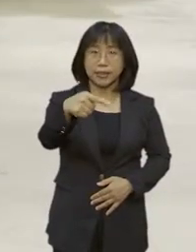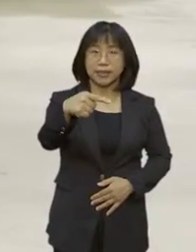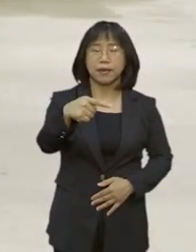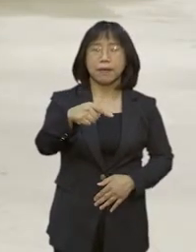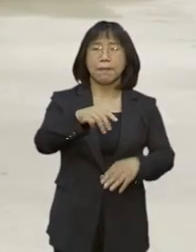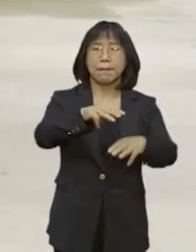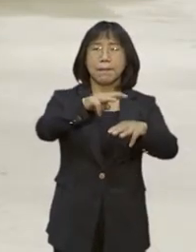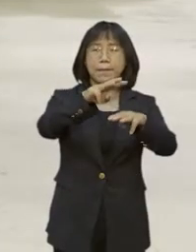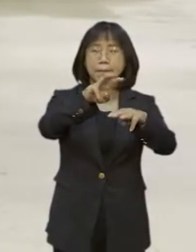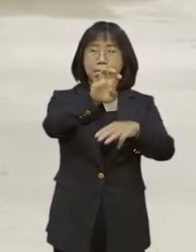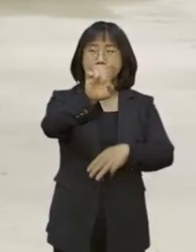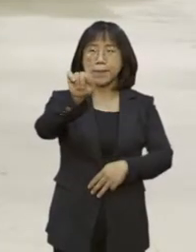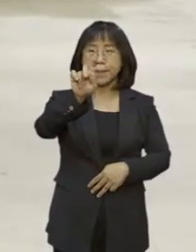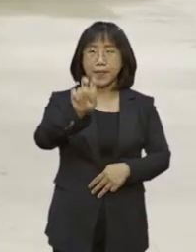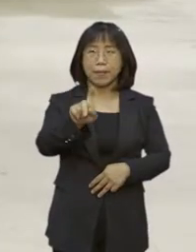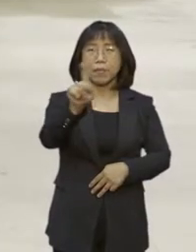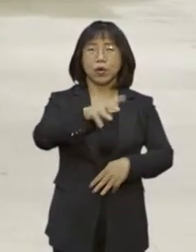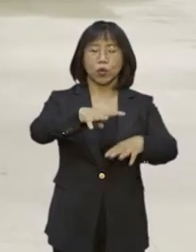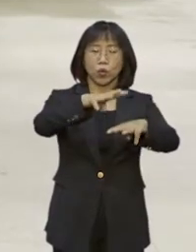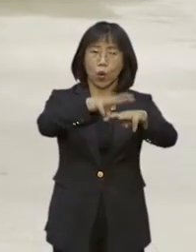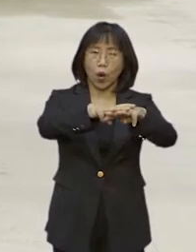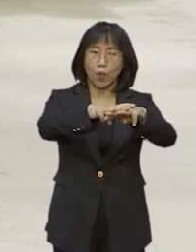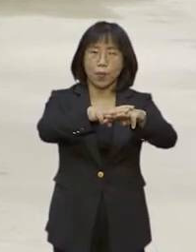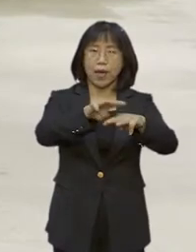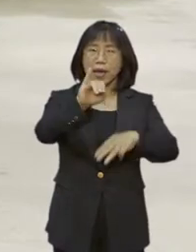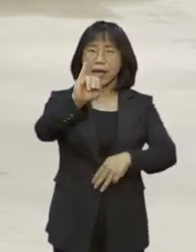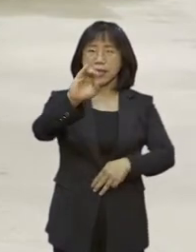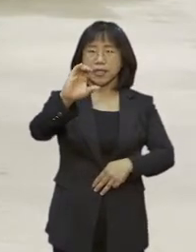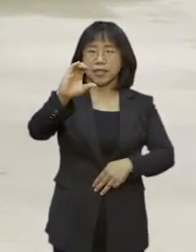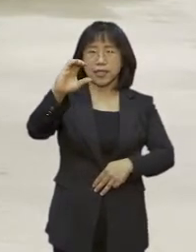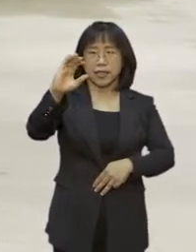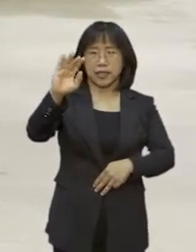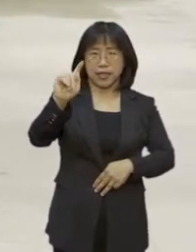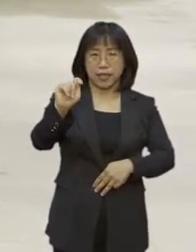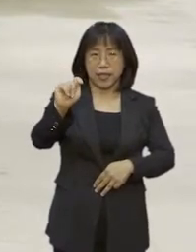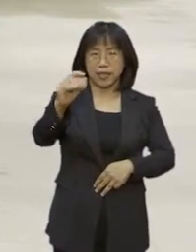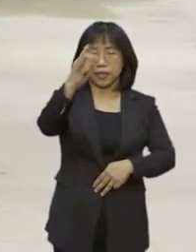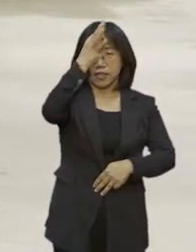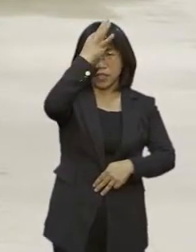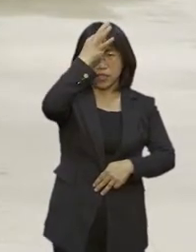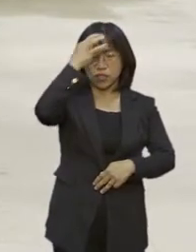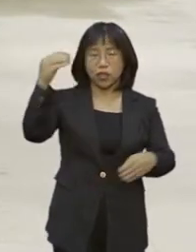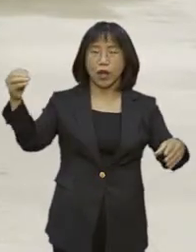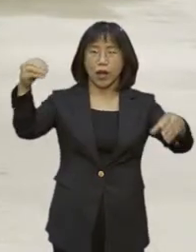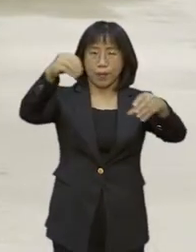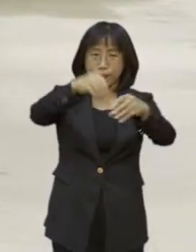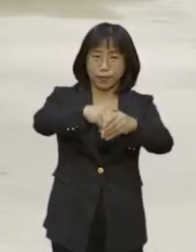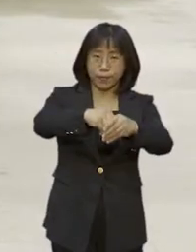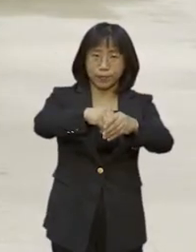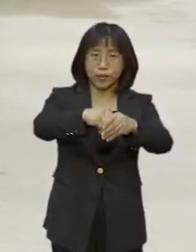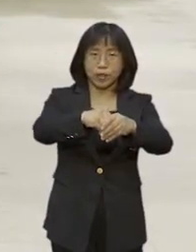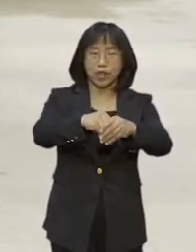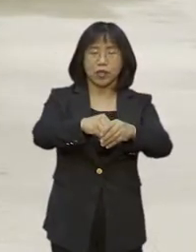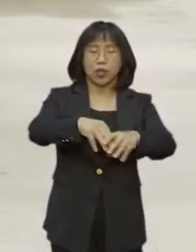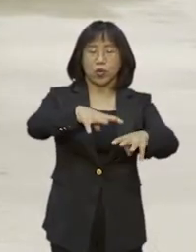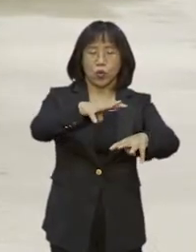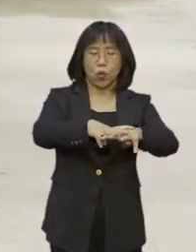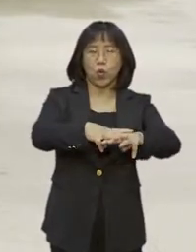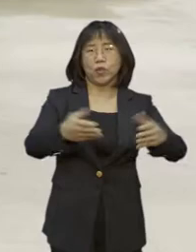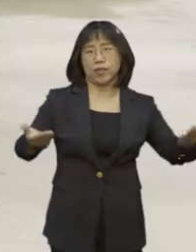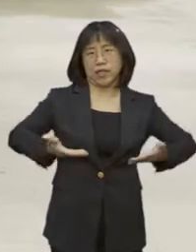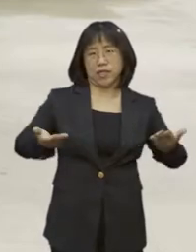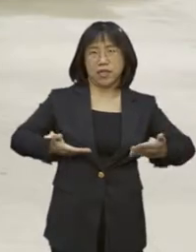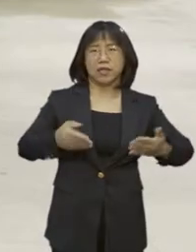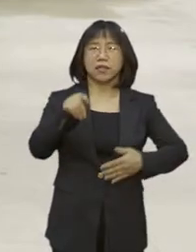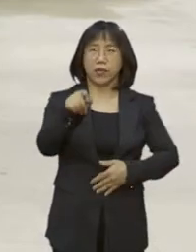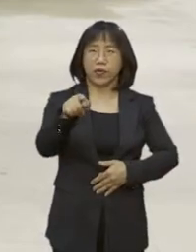스마트팜은 우리 농업을 기반으로 해서 농업에 ICT 기술을 접목하여 농업을 하는 것을 우리가